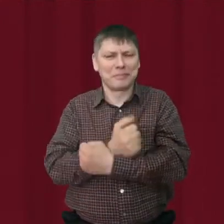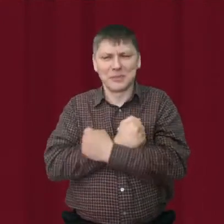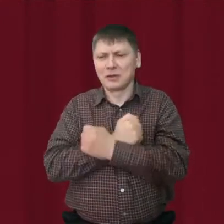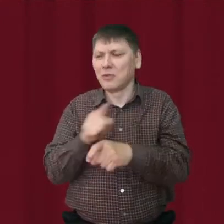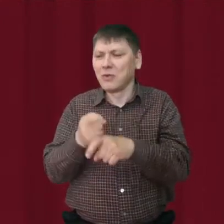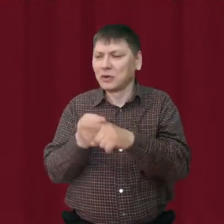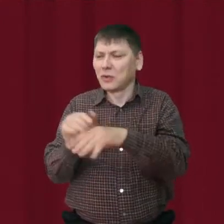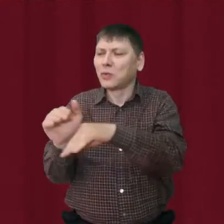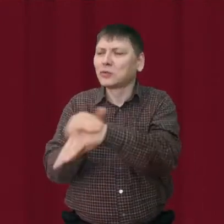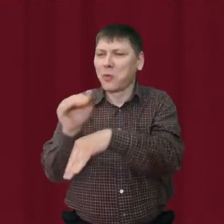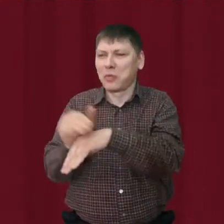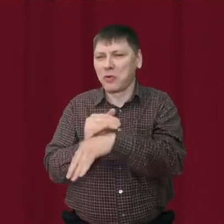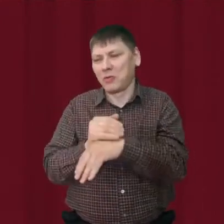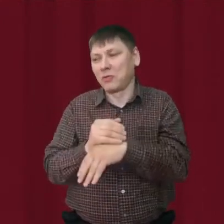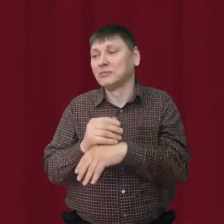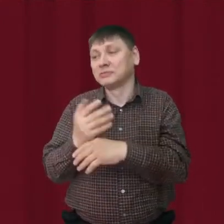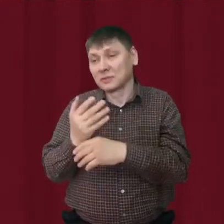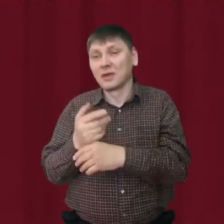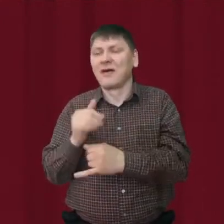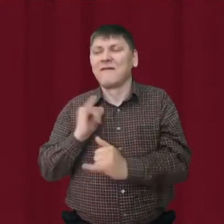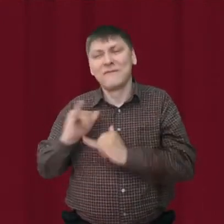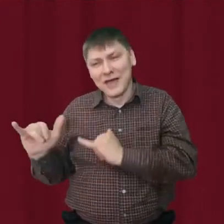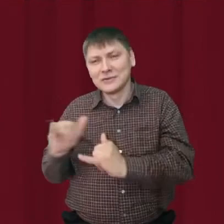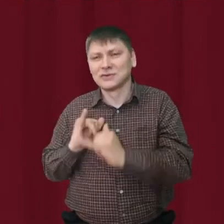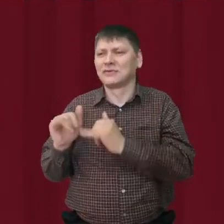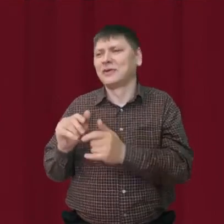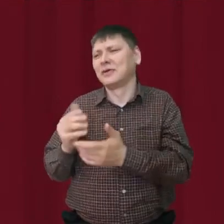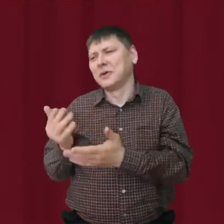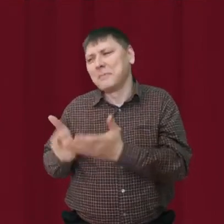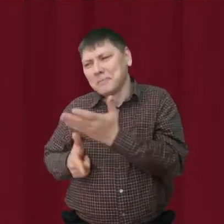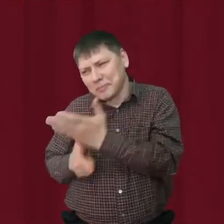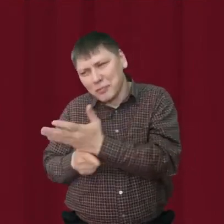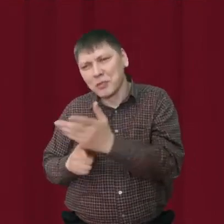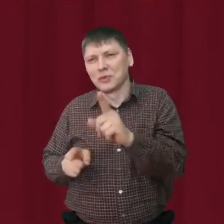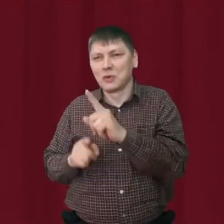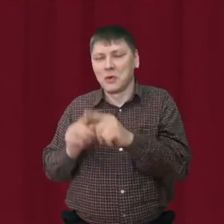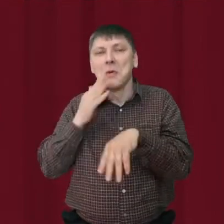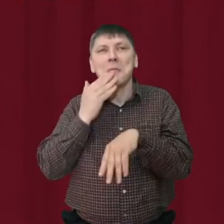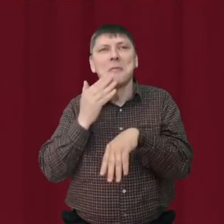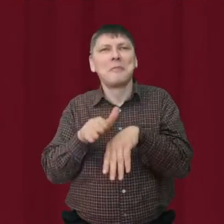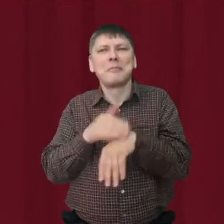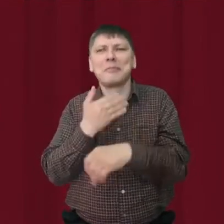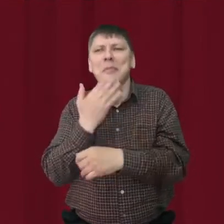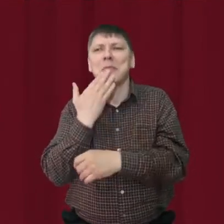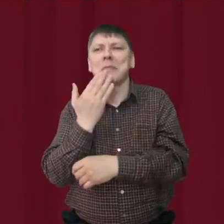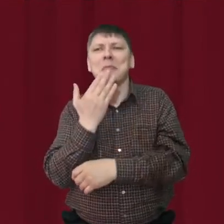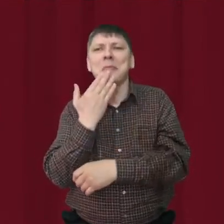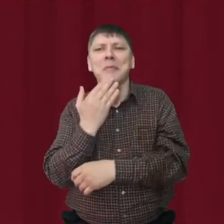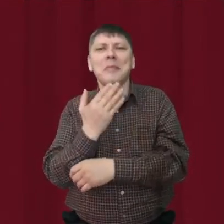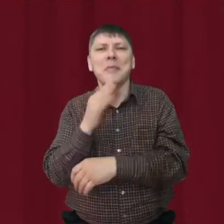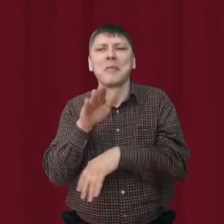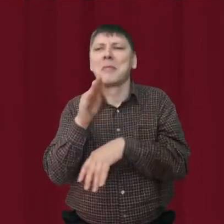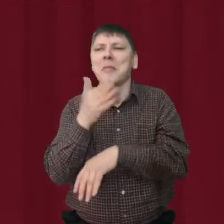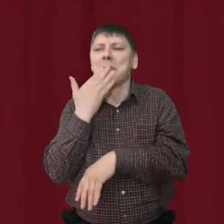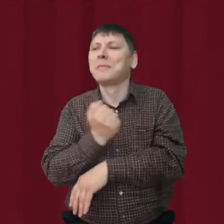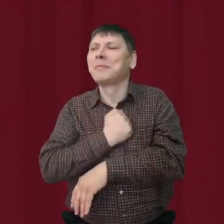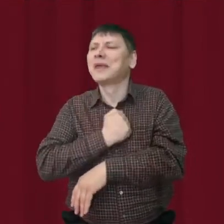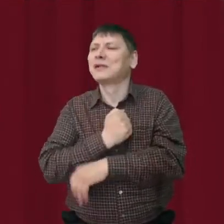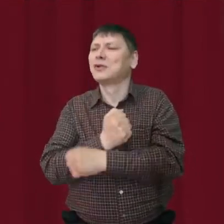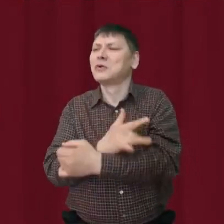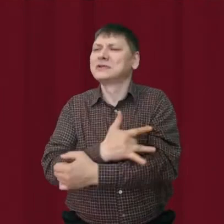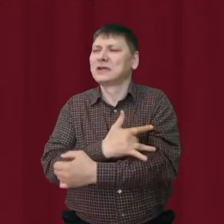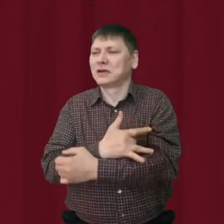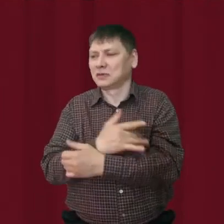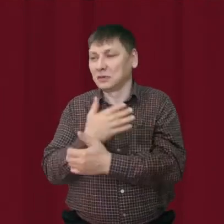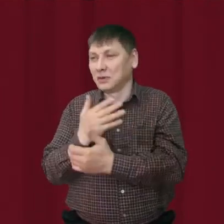ближнему. Она великодушна, вежлива, услужлива. И поэтому милосердие, то есть это желание проявить милость даже тогда,